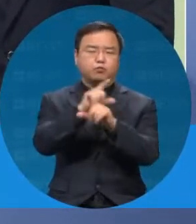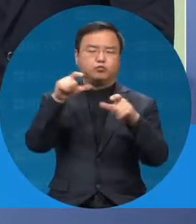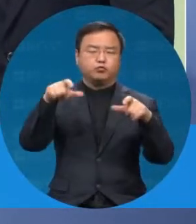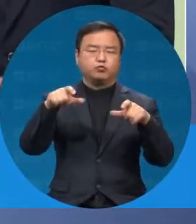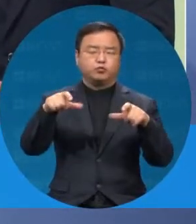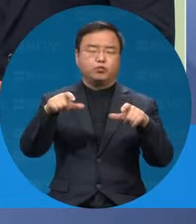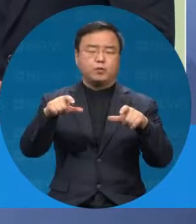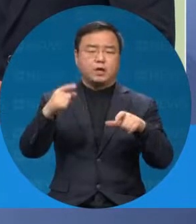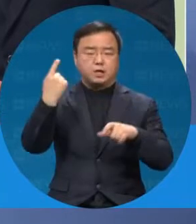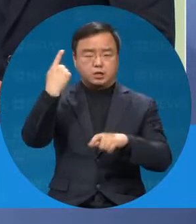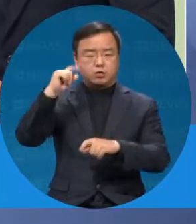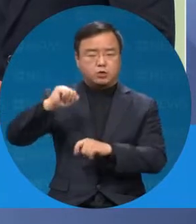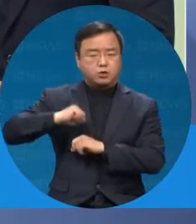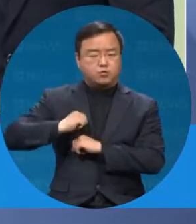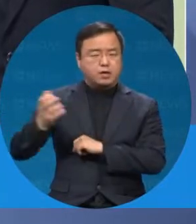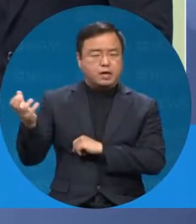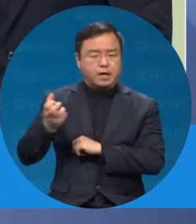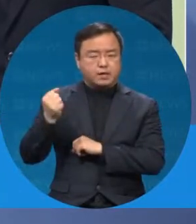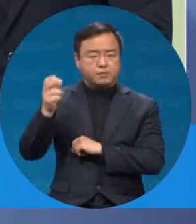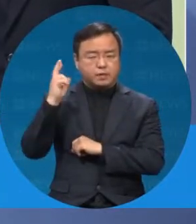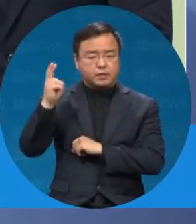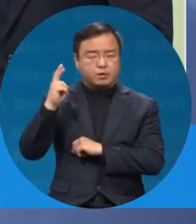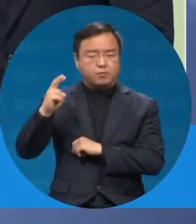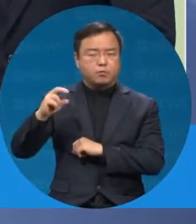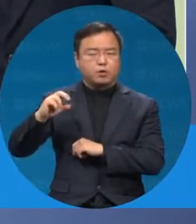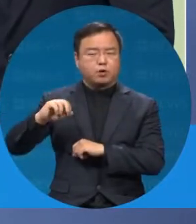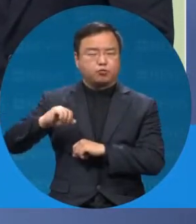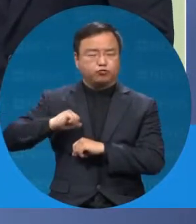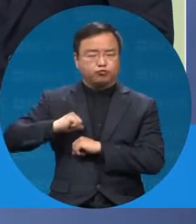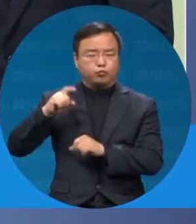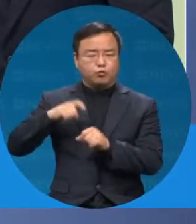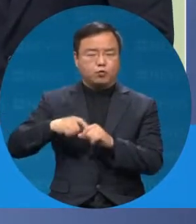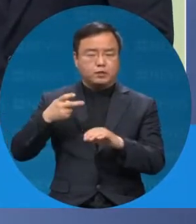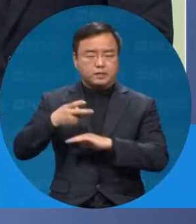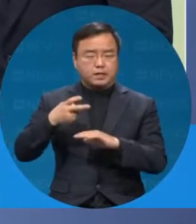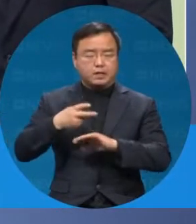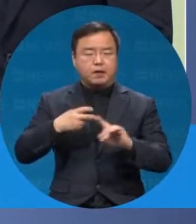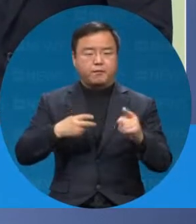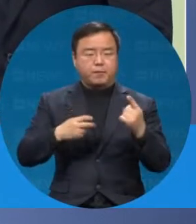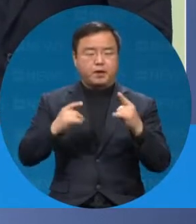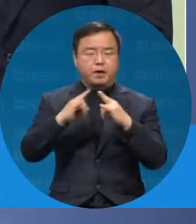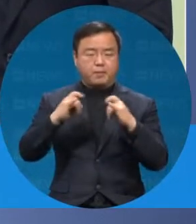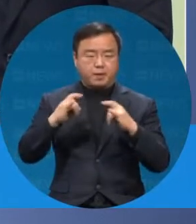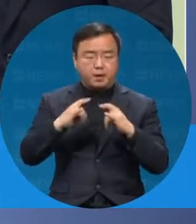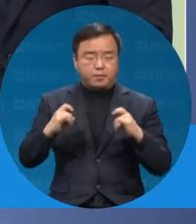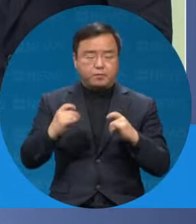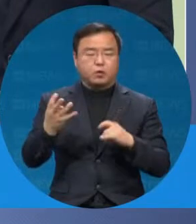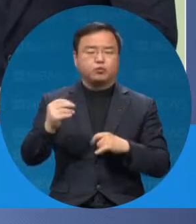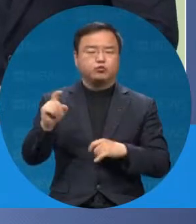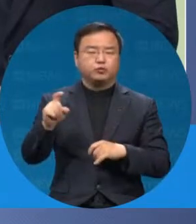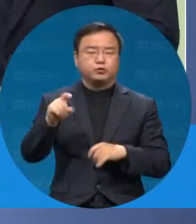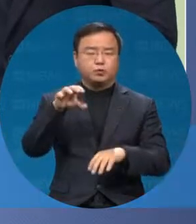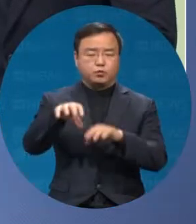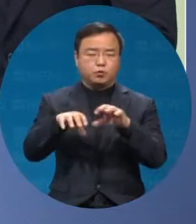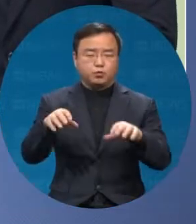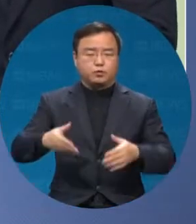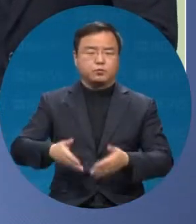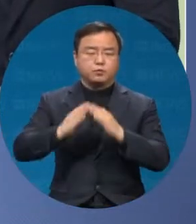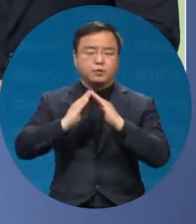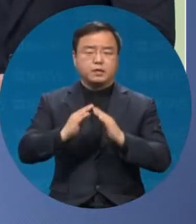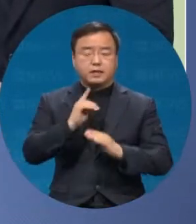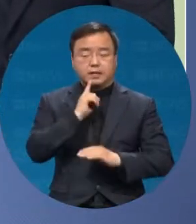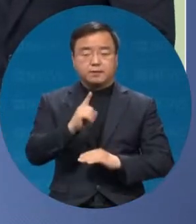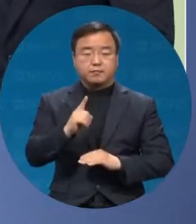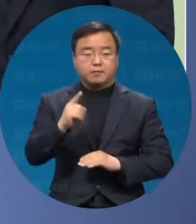러시아군의 소유로 추정되는 군용차량 100여대 와 막사 수십개가 새로 배치됐다 고 밝히기도 했습니다 이제 또